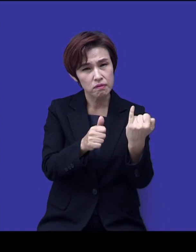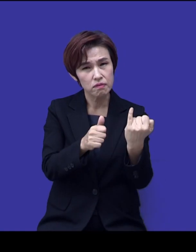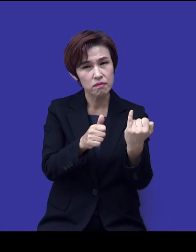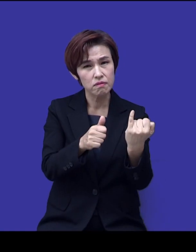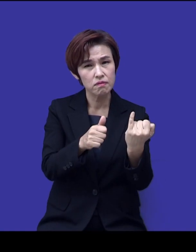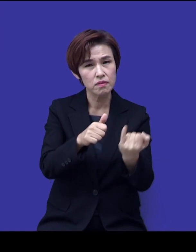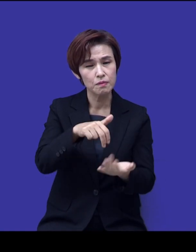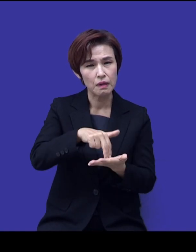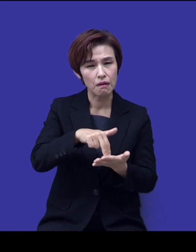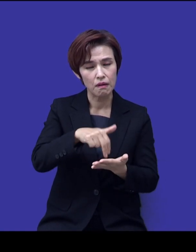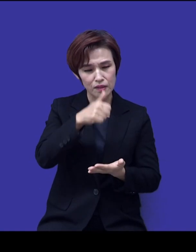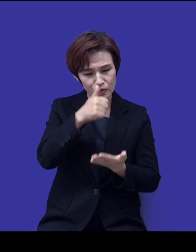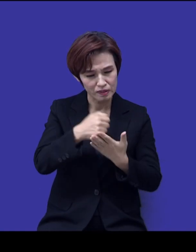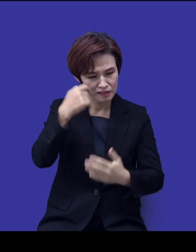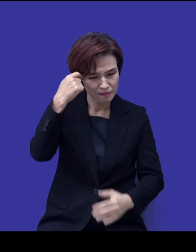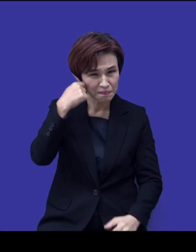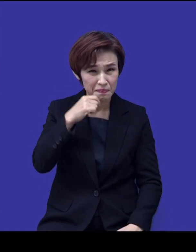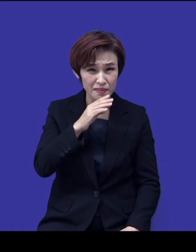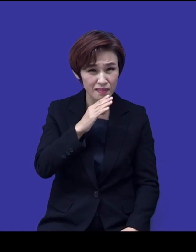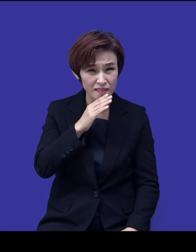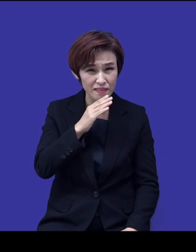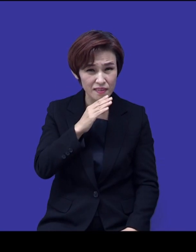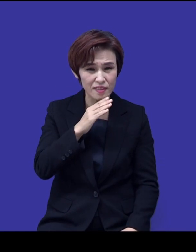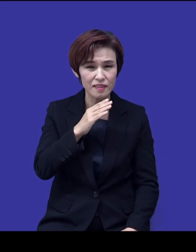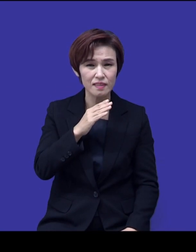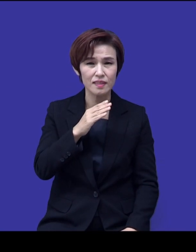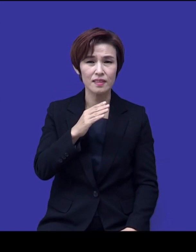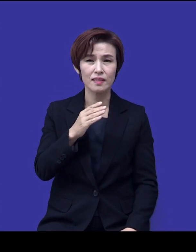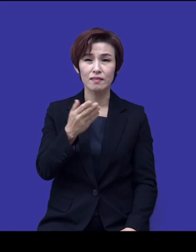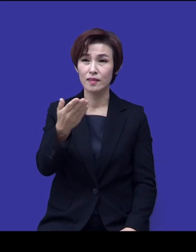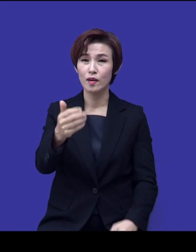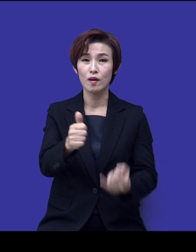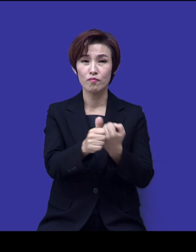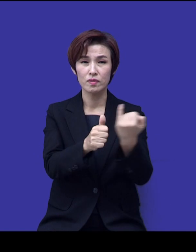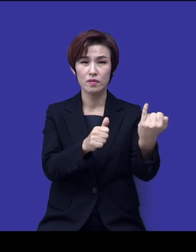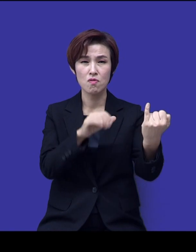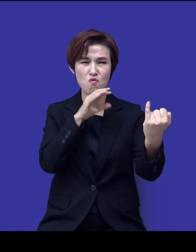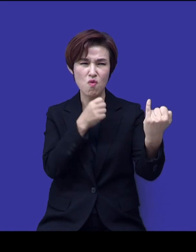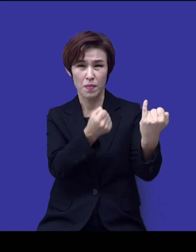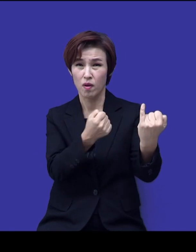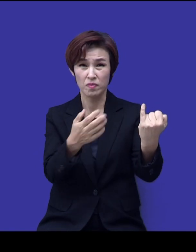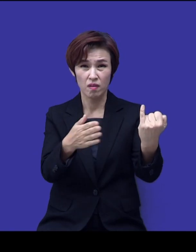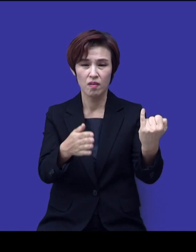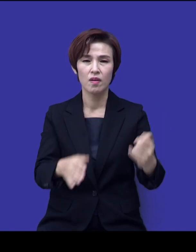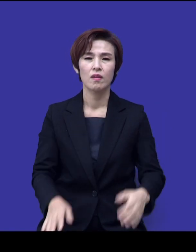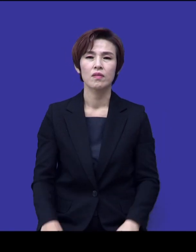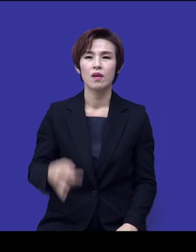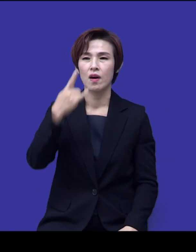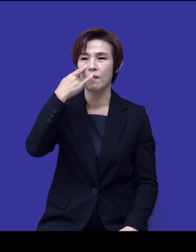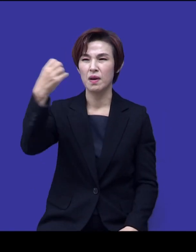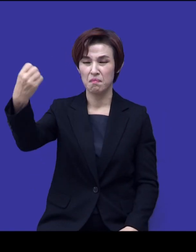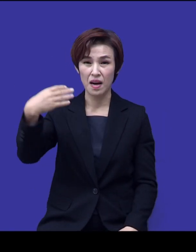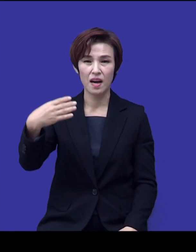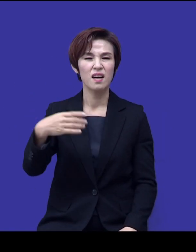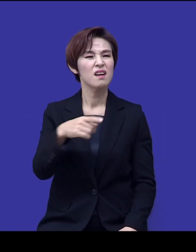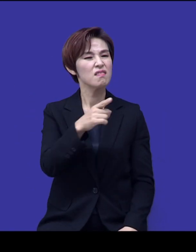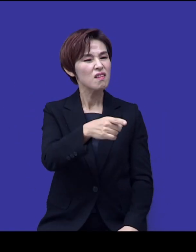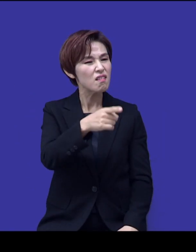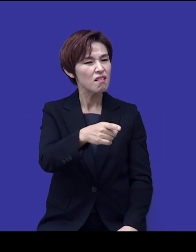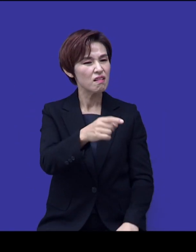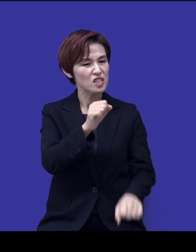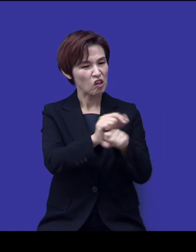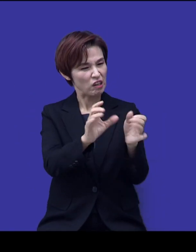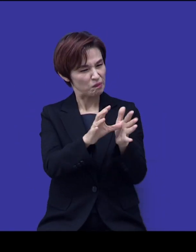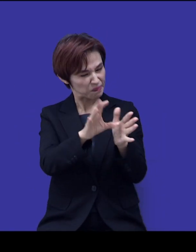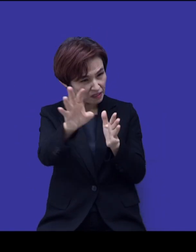있으셨을 것 같고 아내에 대한 좀 원망 같은 건 없으셨을까요? 저희 어머님이 이렇게 말씀하십니다. 예. 너한테 생긴 더러운 놈이 네 마누라라 되니까 막